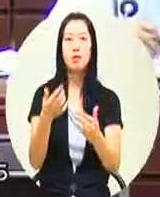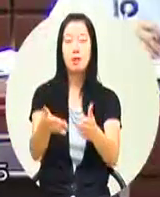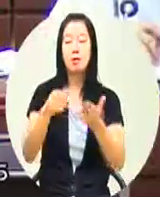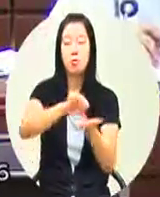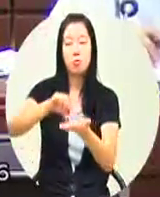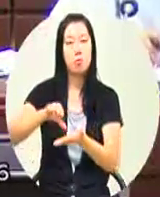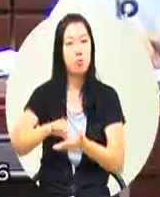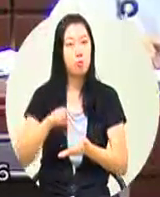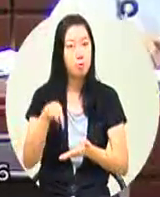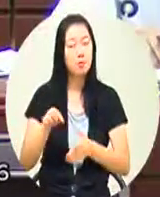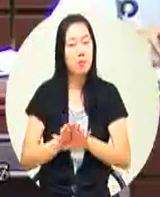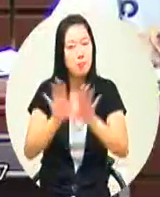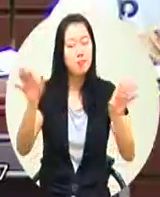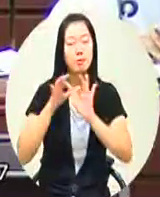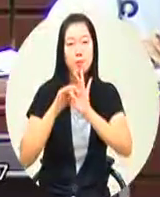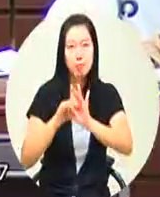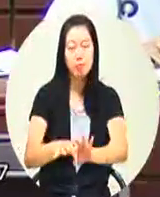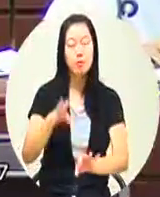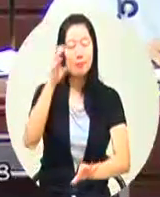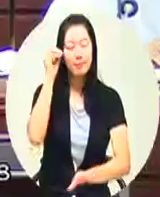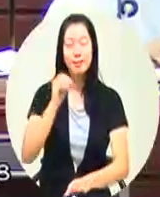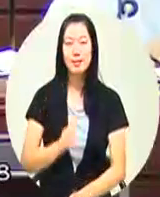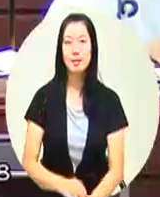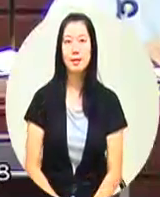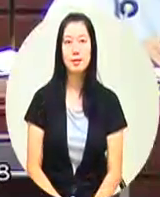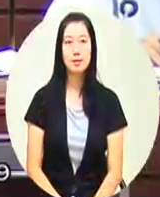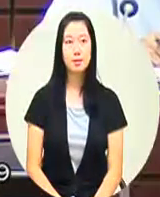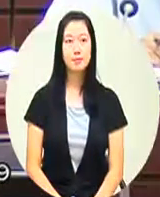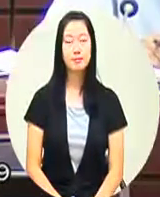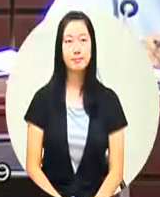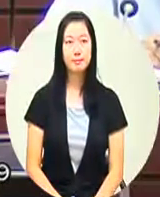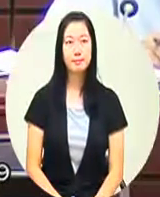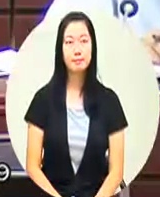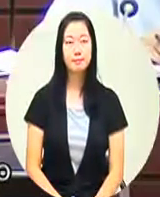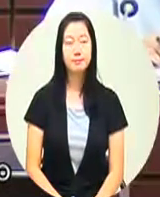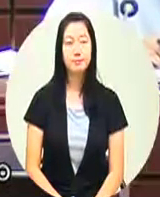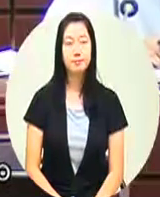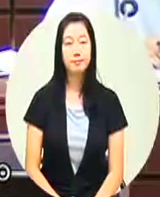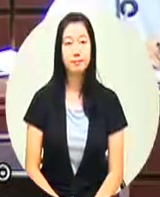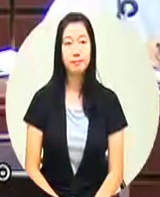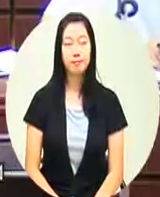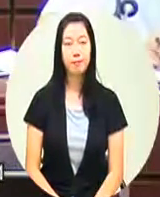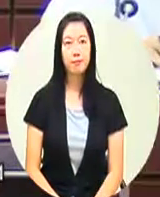才有一个发展永续经营的一个方式。以上跟